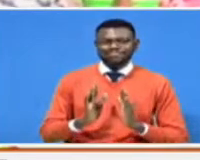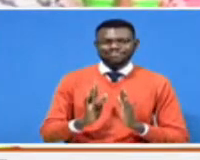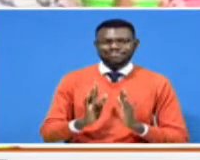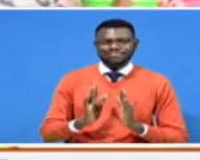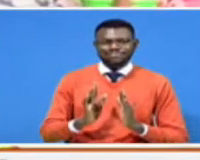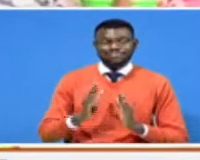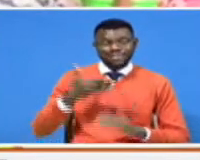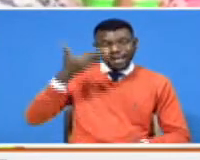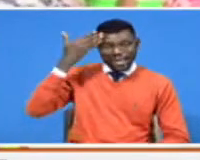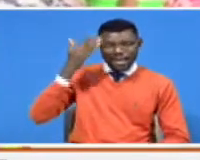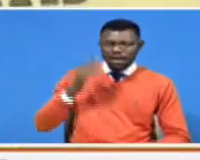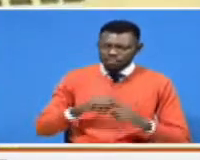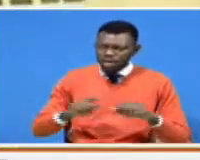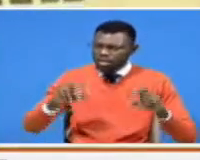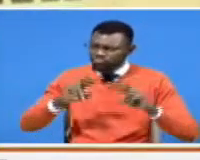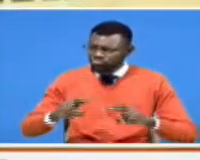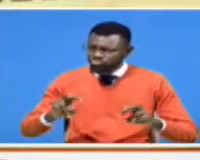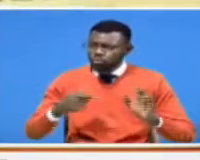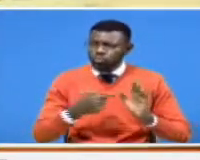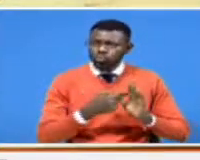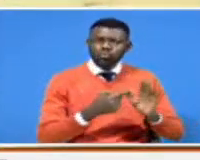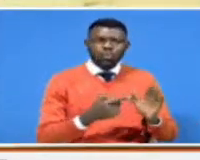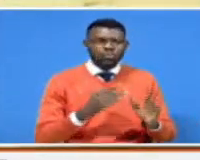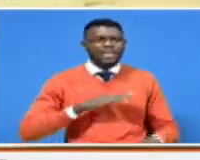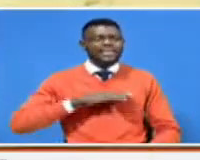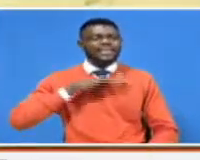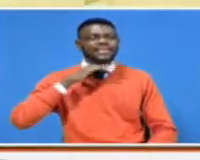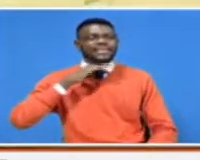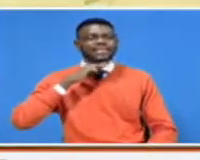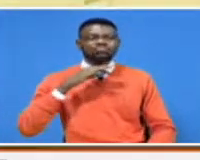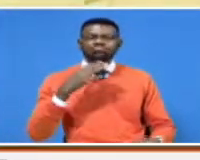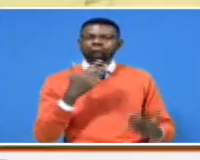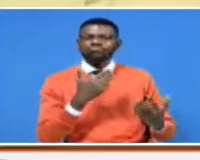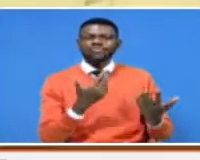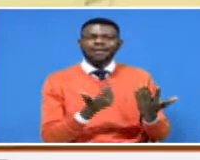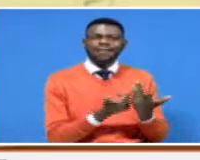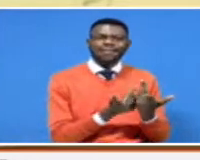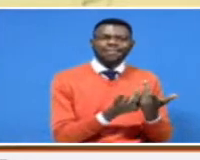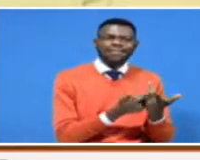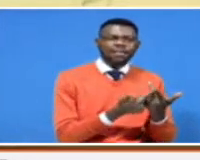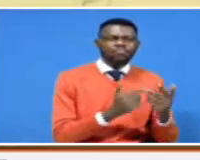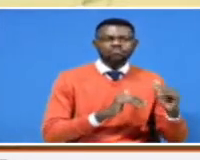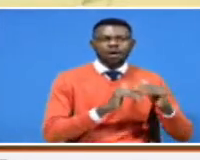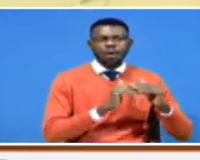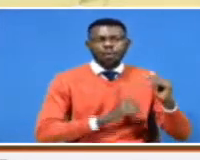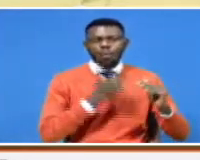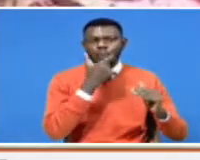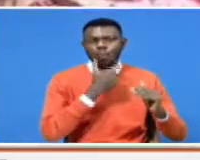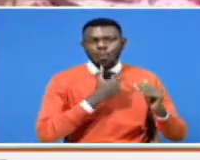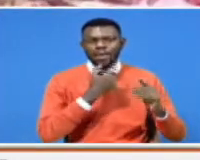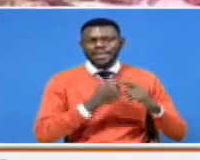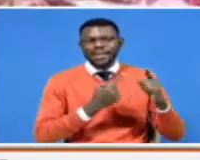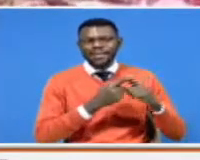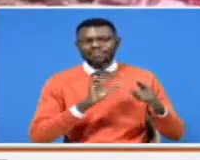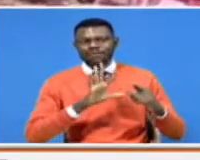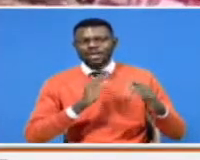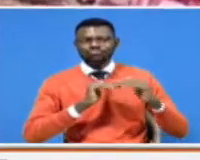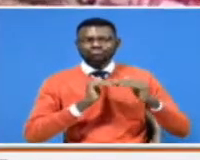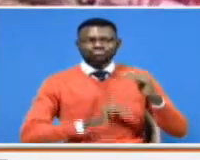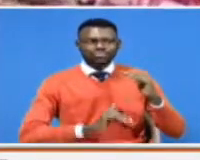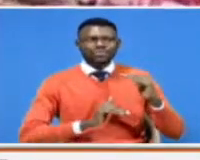utafiti huo umefichua kuwa idadi ya vifo vya watoto walio chini ya miaka 5 imepungua kutoka